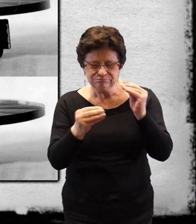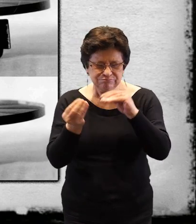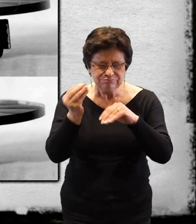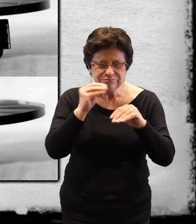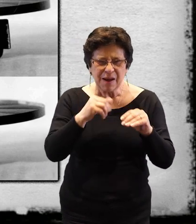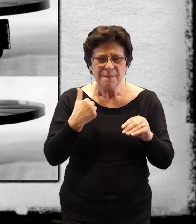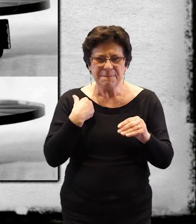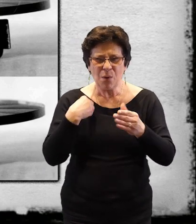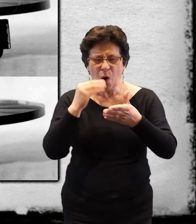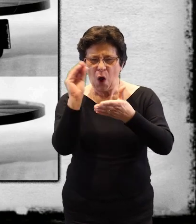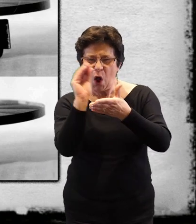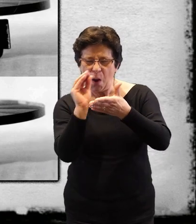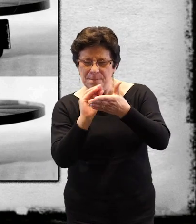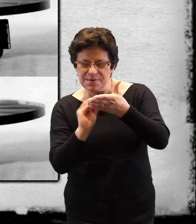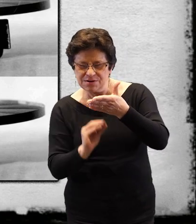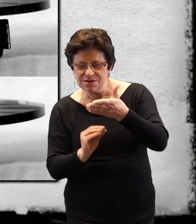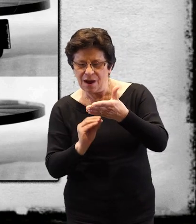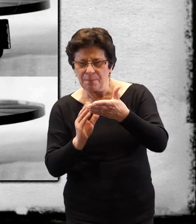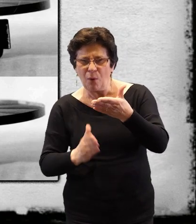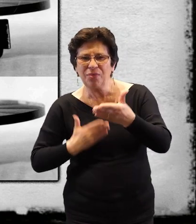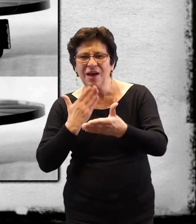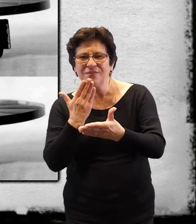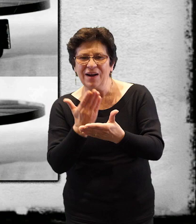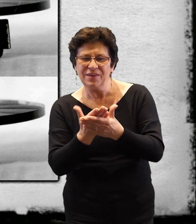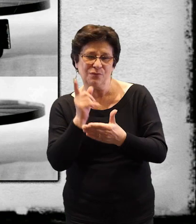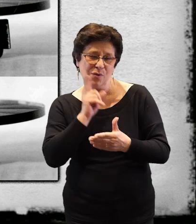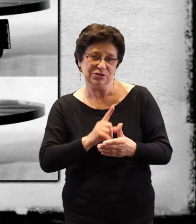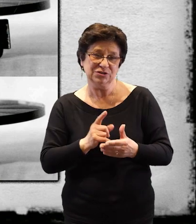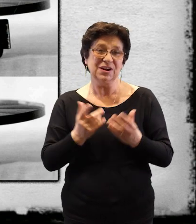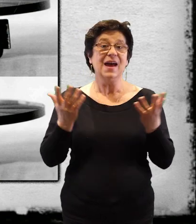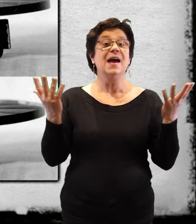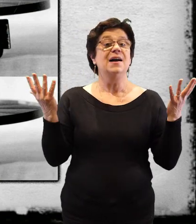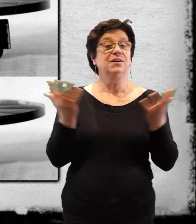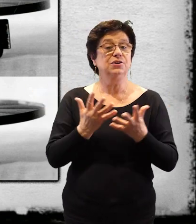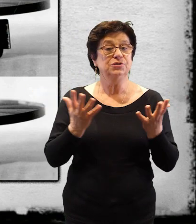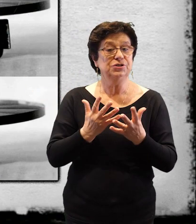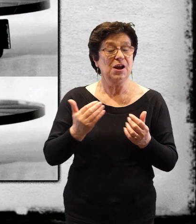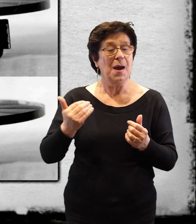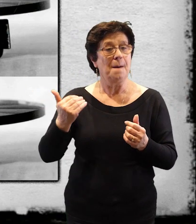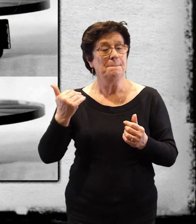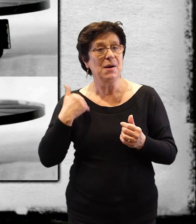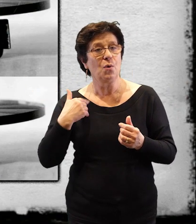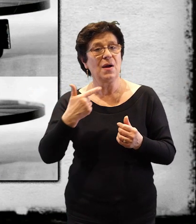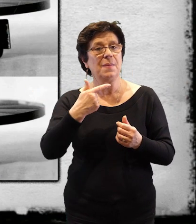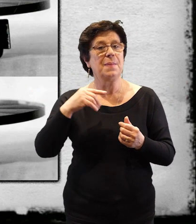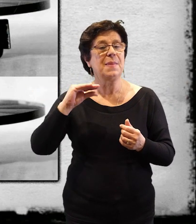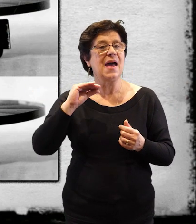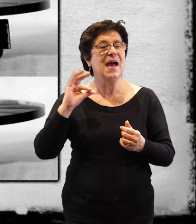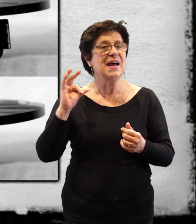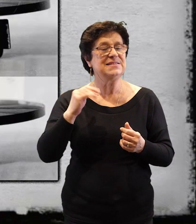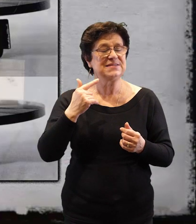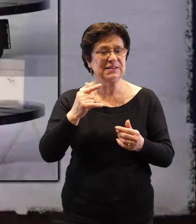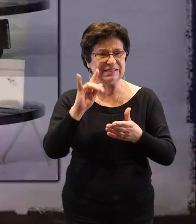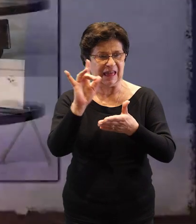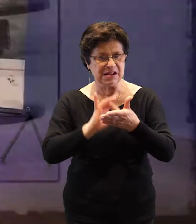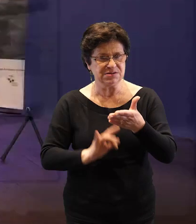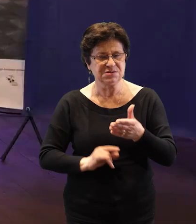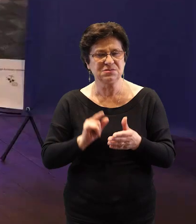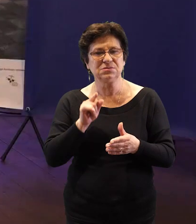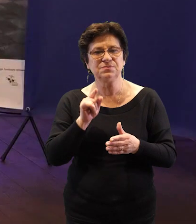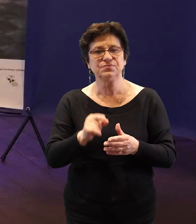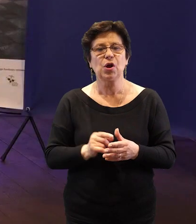W opisach tych modeli nierzadko było podawane właśnie, gdzie te obiekty były testowane, kto je